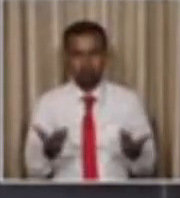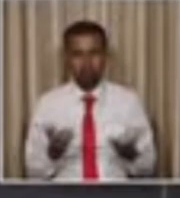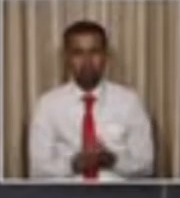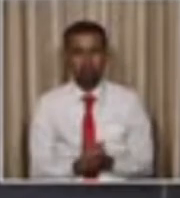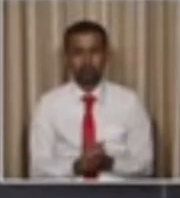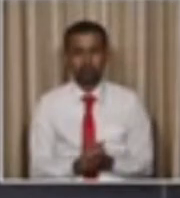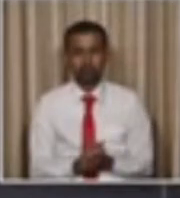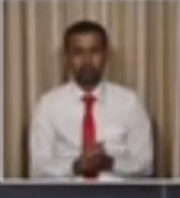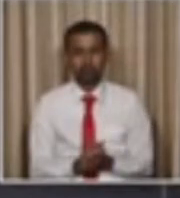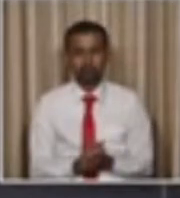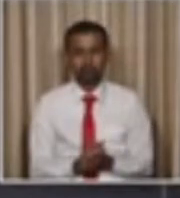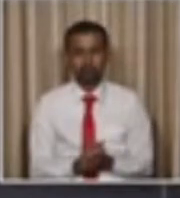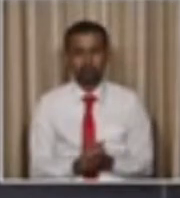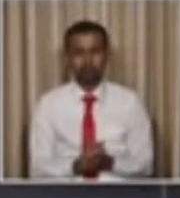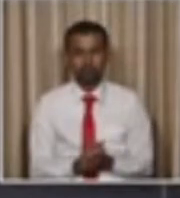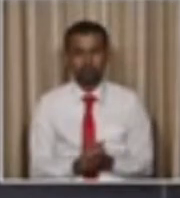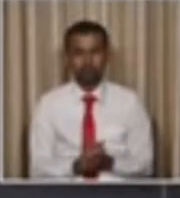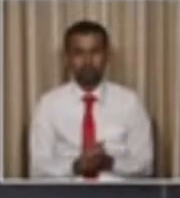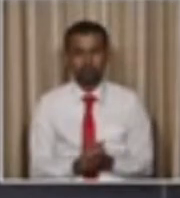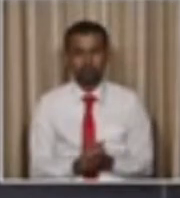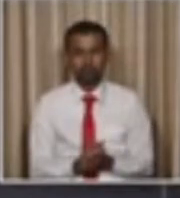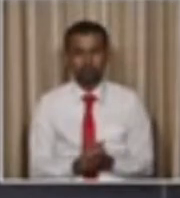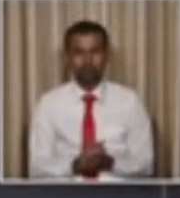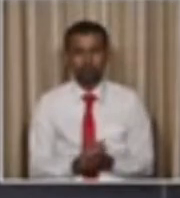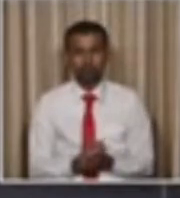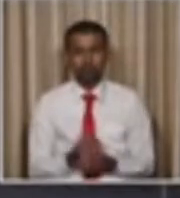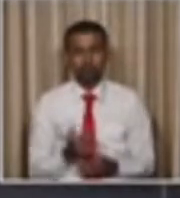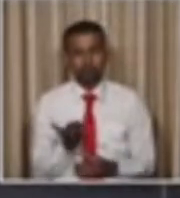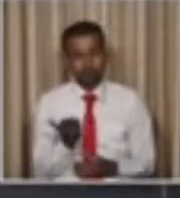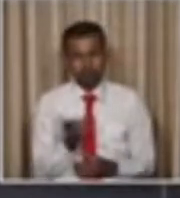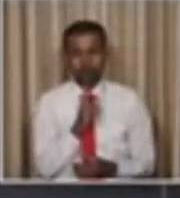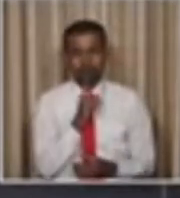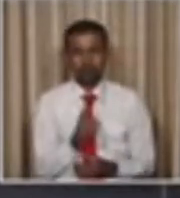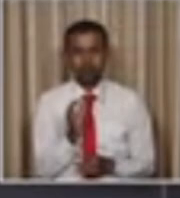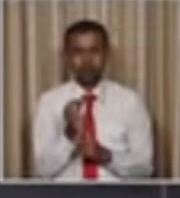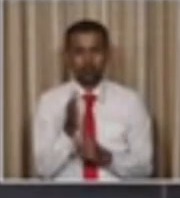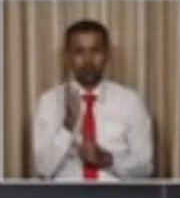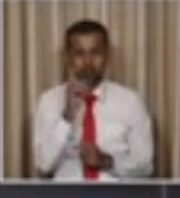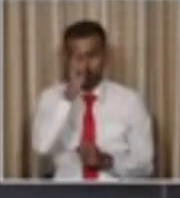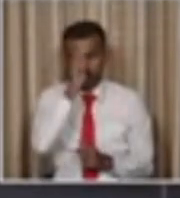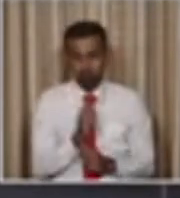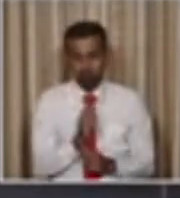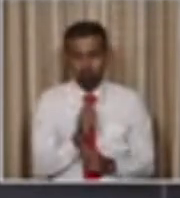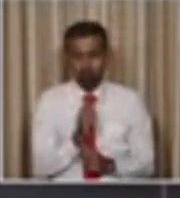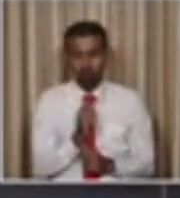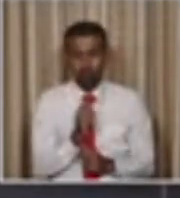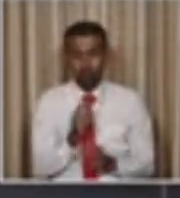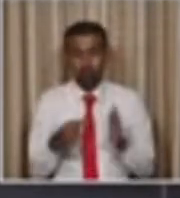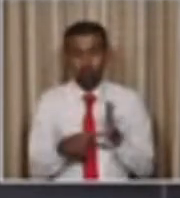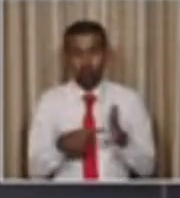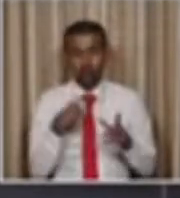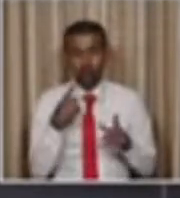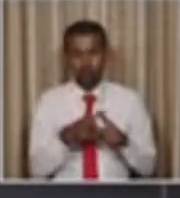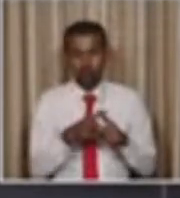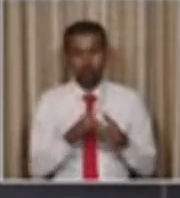poverty ඒ හින්දා මේකට මම ඉල්ලා සිටිනවා කරු ජනාධිපතිතුමාගෙන් මේකෙන් මේ tax එක